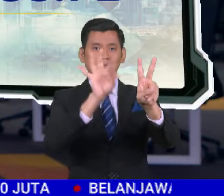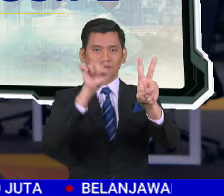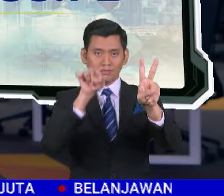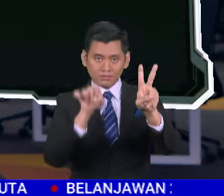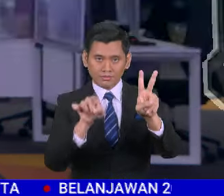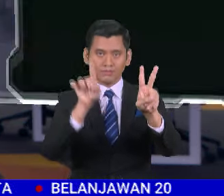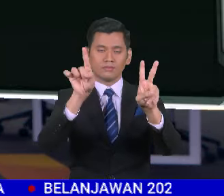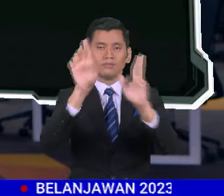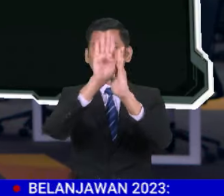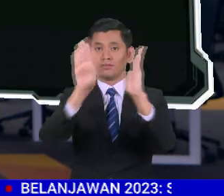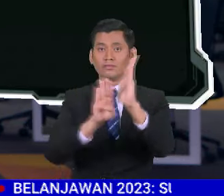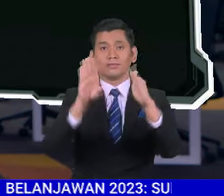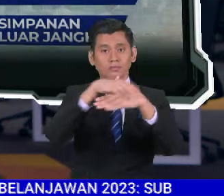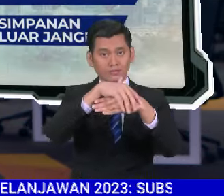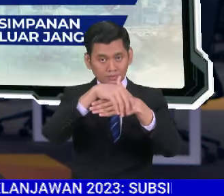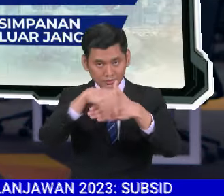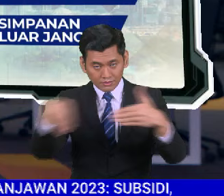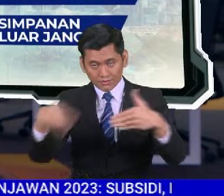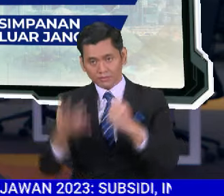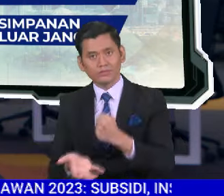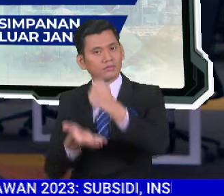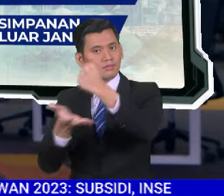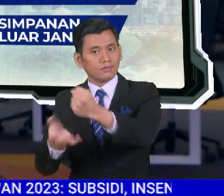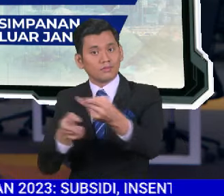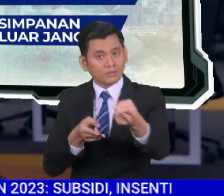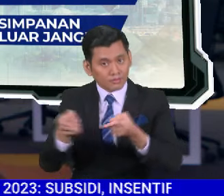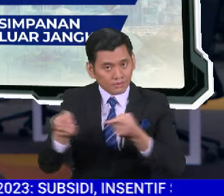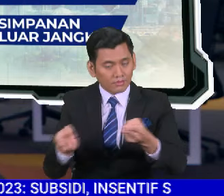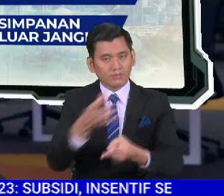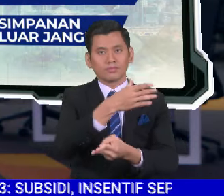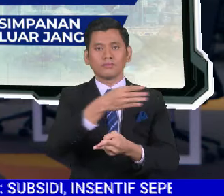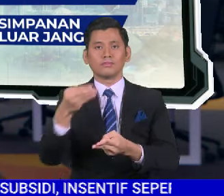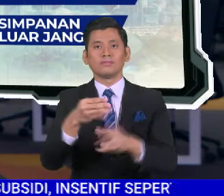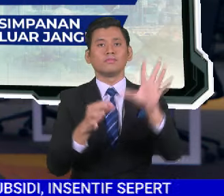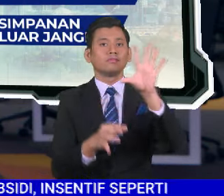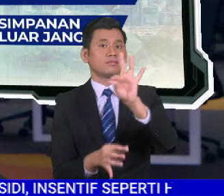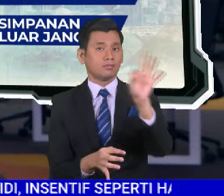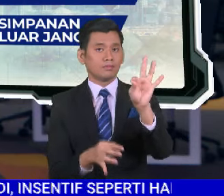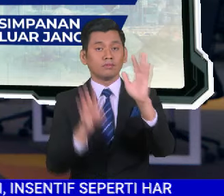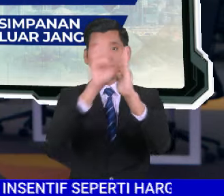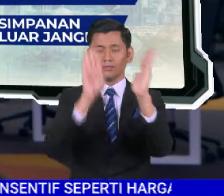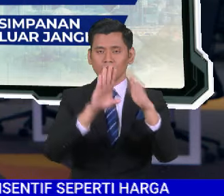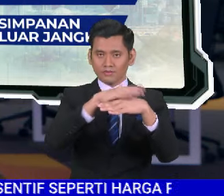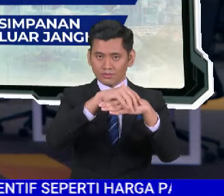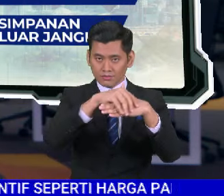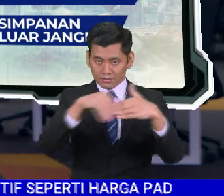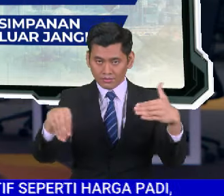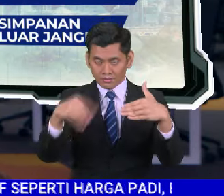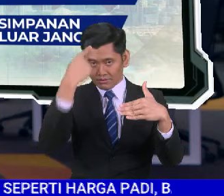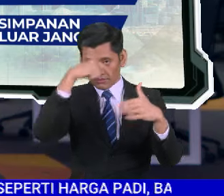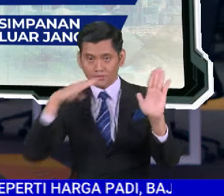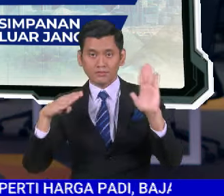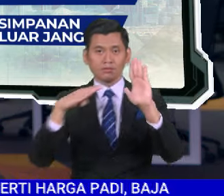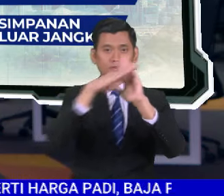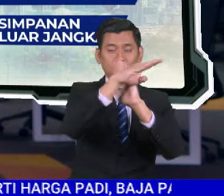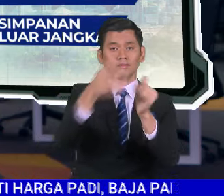kepulauan satu billion daripadanya untuk belanjaan mengurus mereka adalah 99 billion Ringgit belanja Wan pembangunan